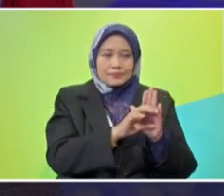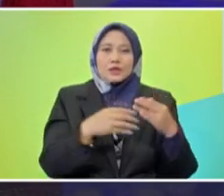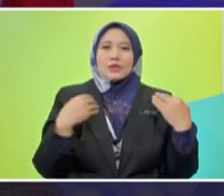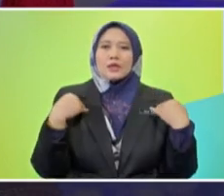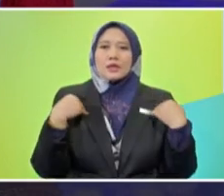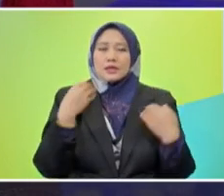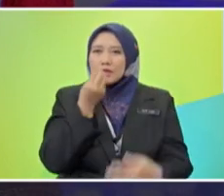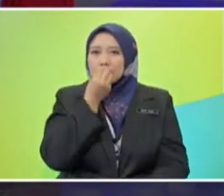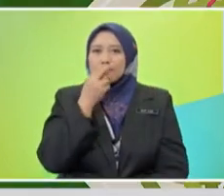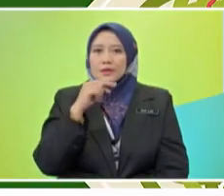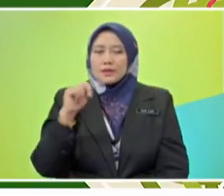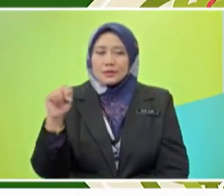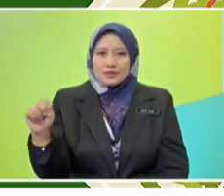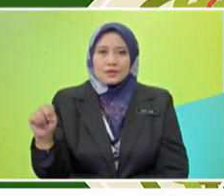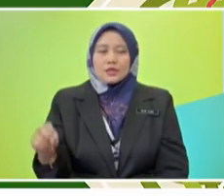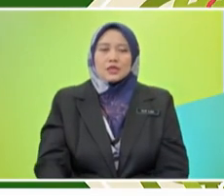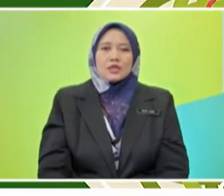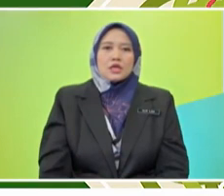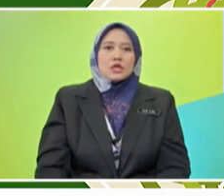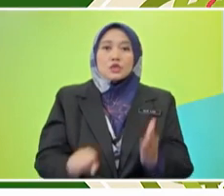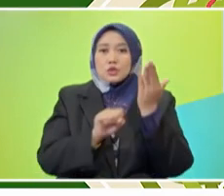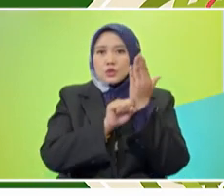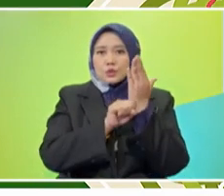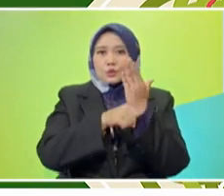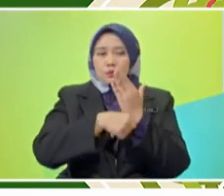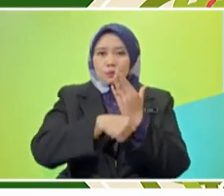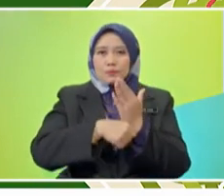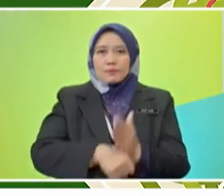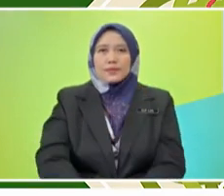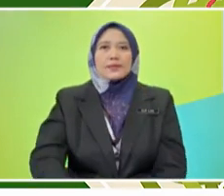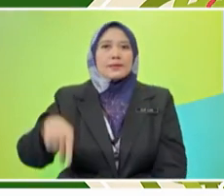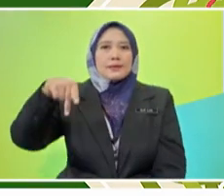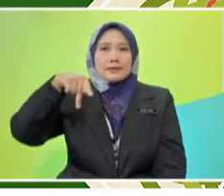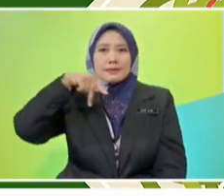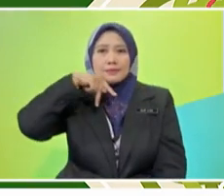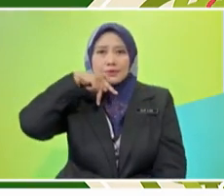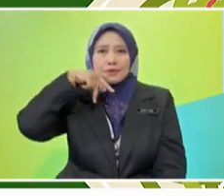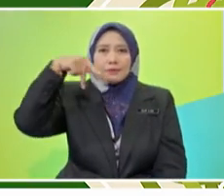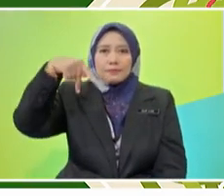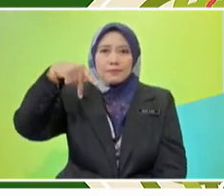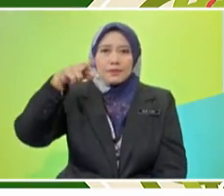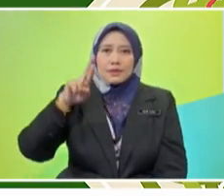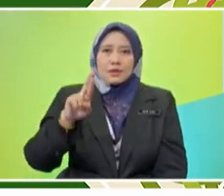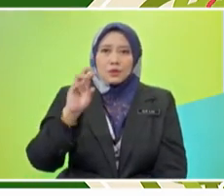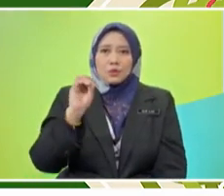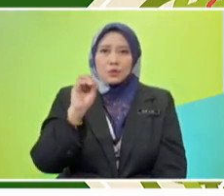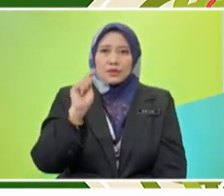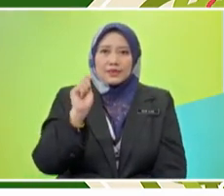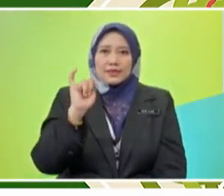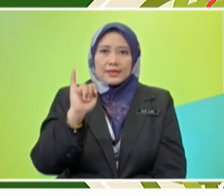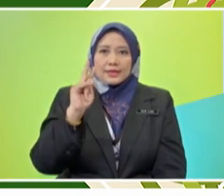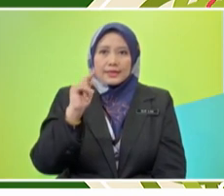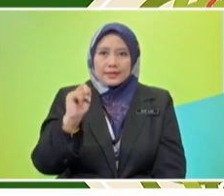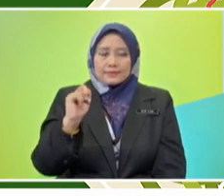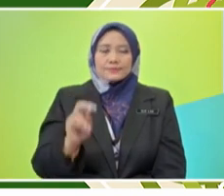makanan sumber protein. Jadi siapa ya yang nak bina ayat untuk gambar ini? Cuba angkat